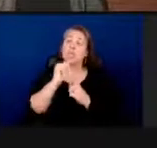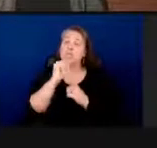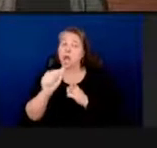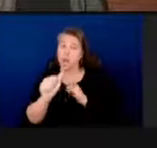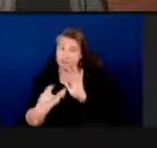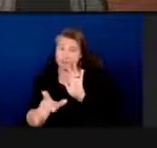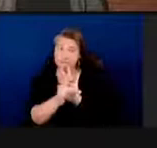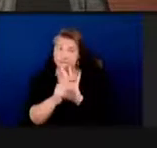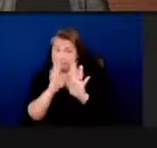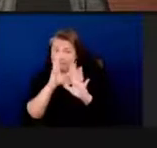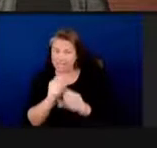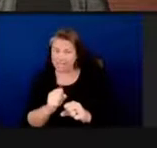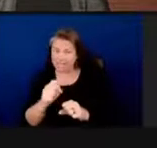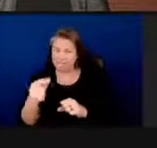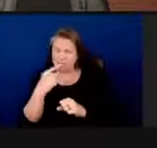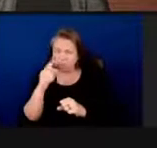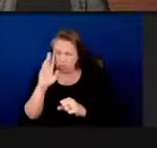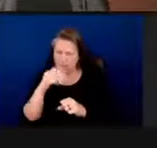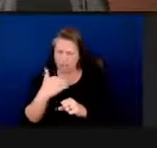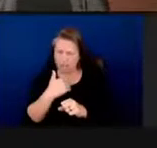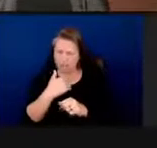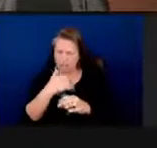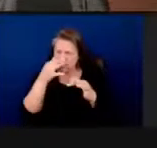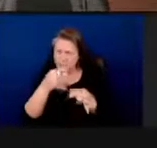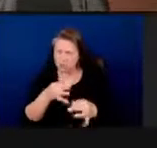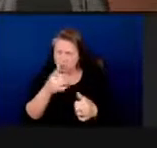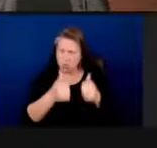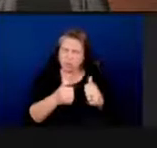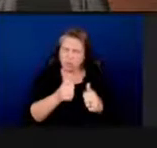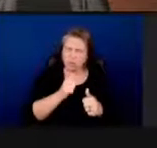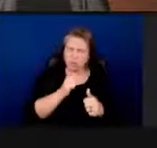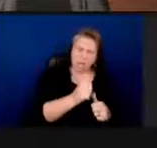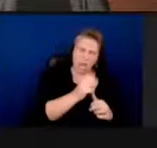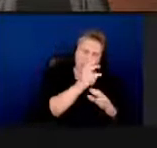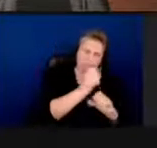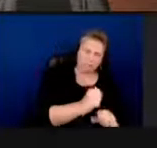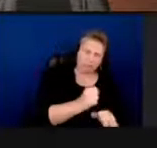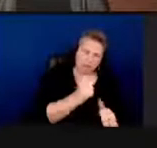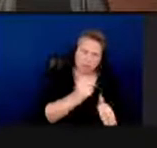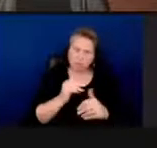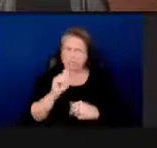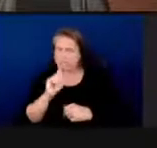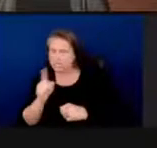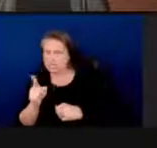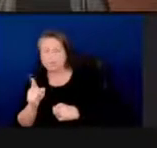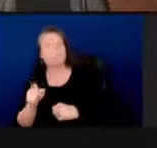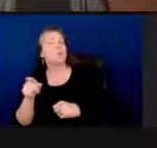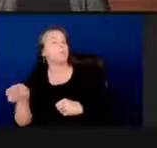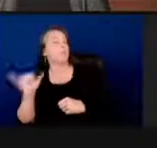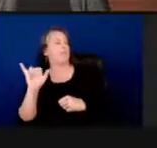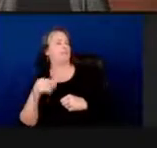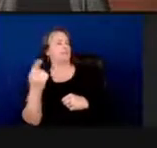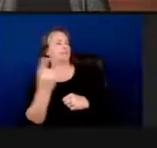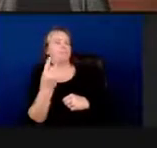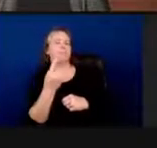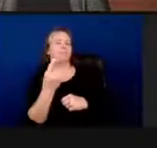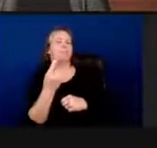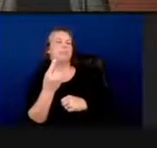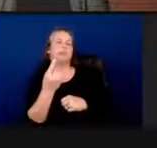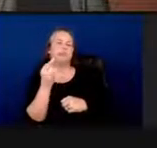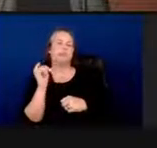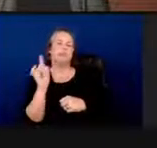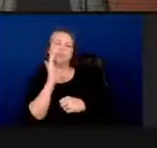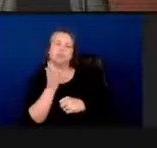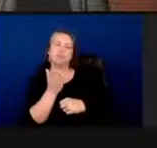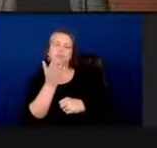Na pale tunapozungumzia shule au programu ambazo si za sumaku,